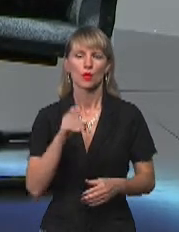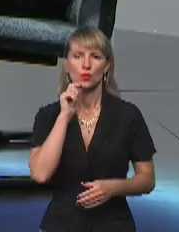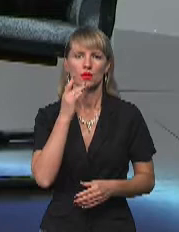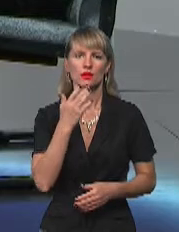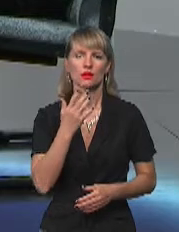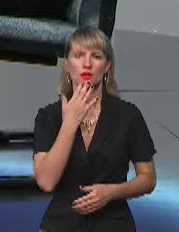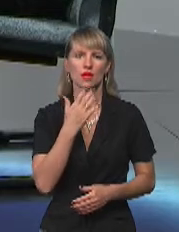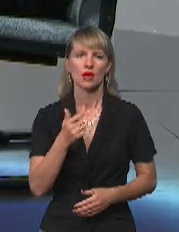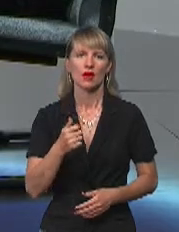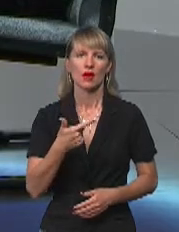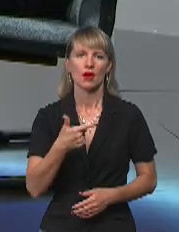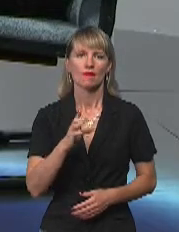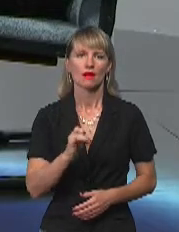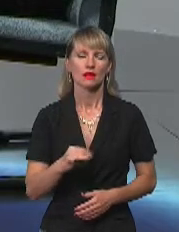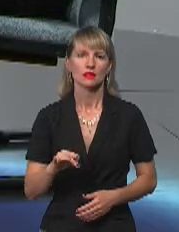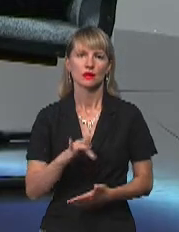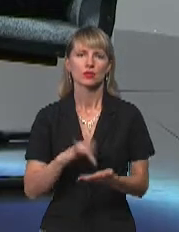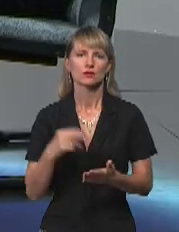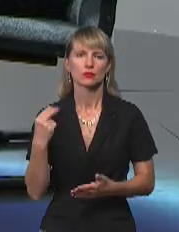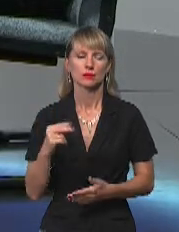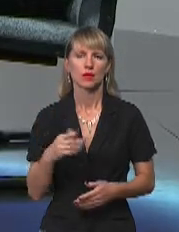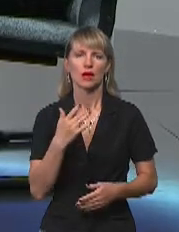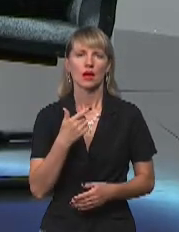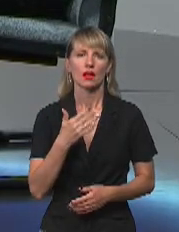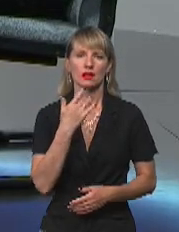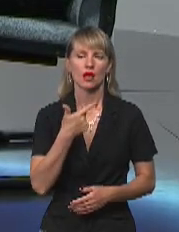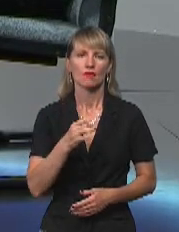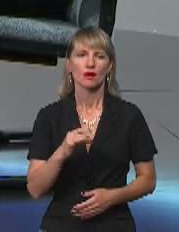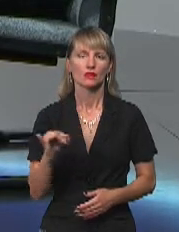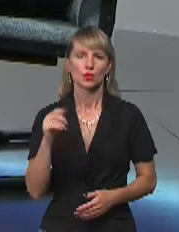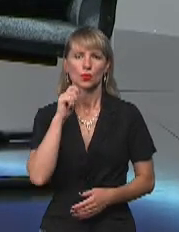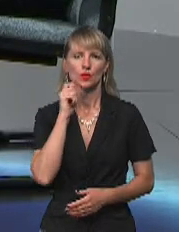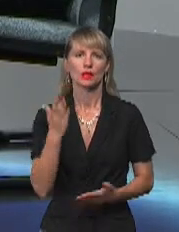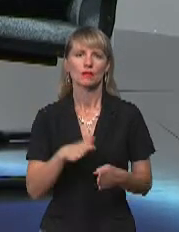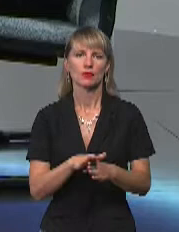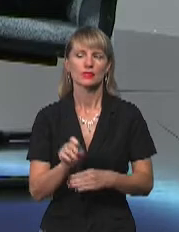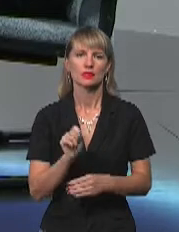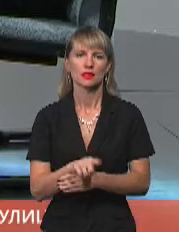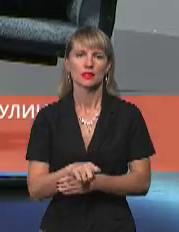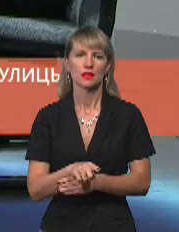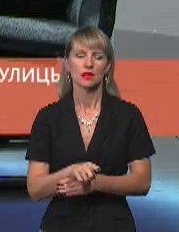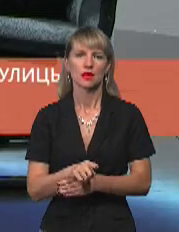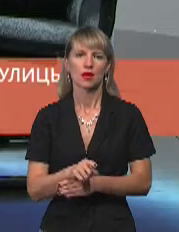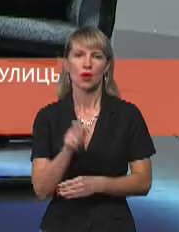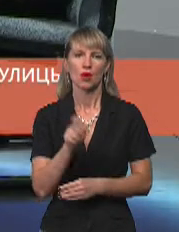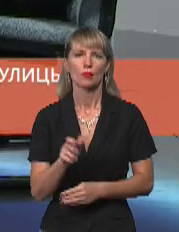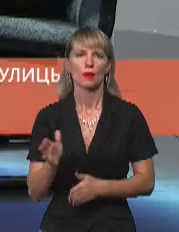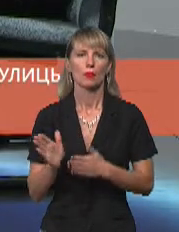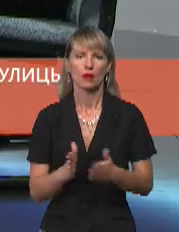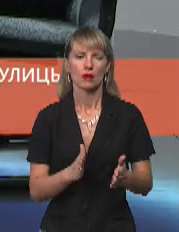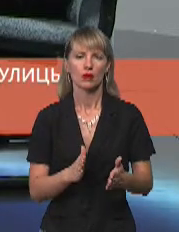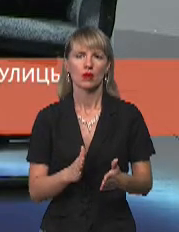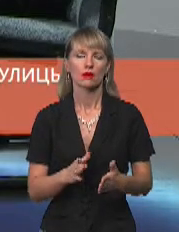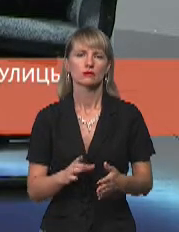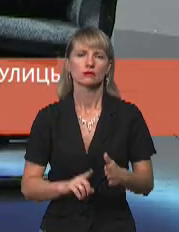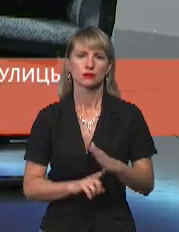гвардії, так і в місті Запоріжжя і в області, а саме Національної гвардії України, це частини, які виконують завдання з охорони громадського порядку, приступили до несення